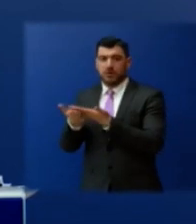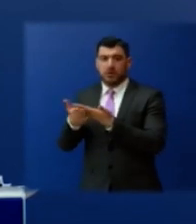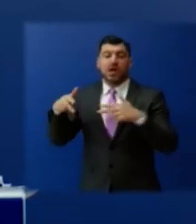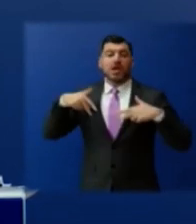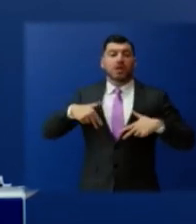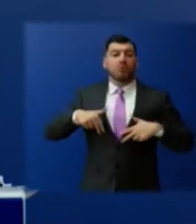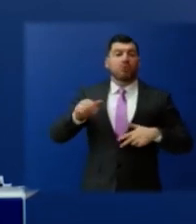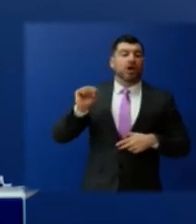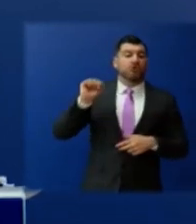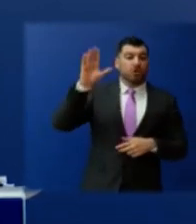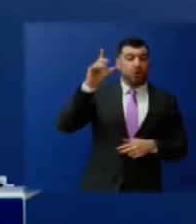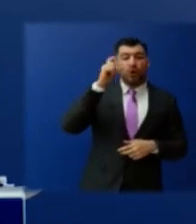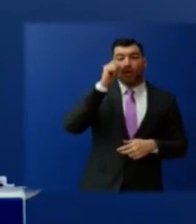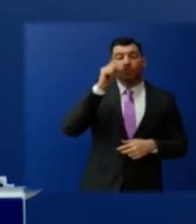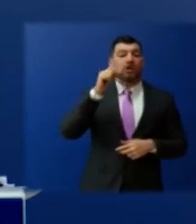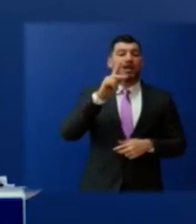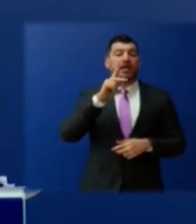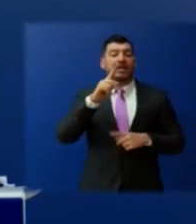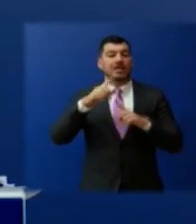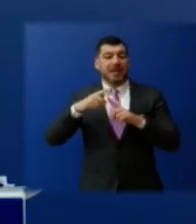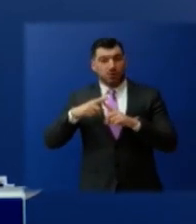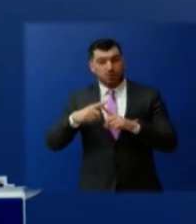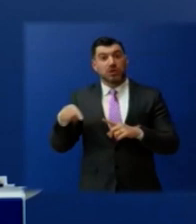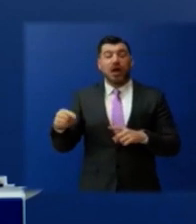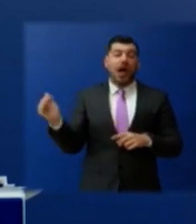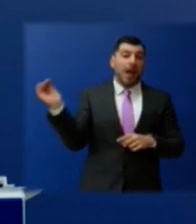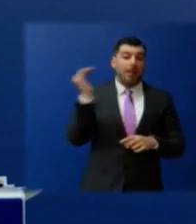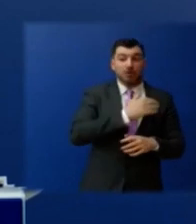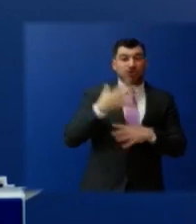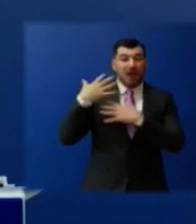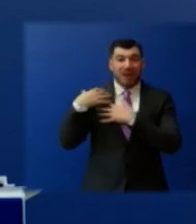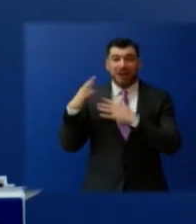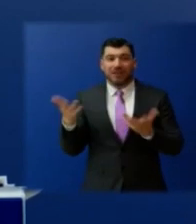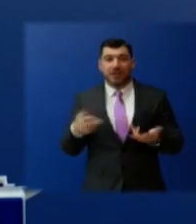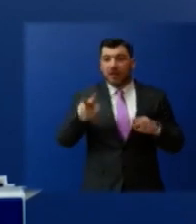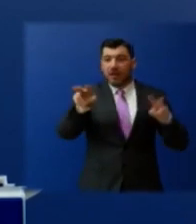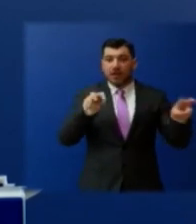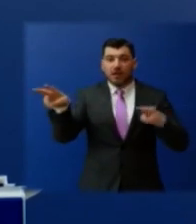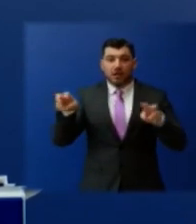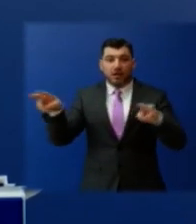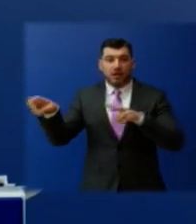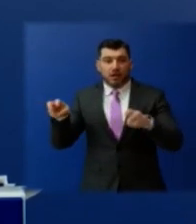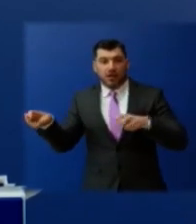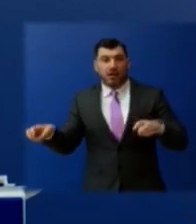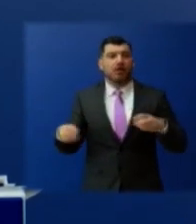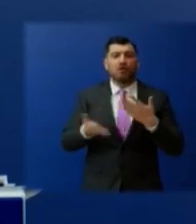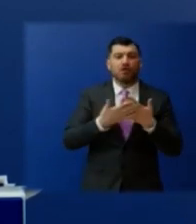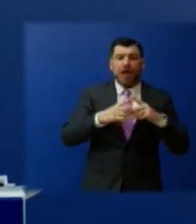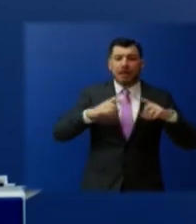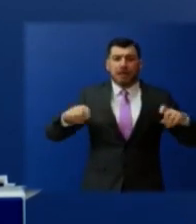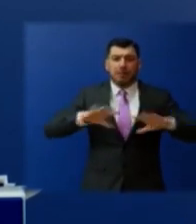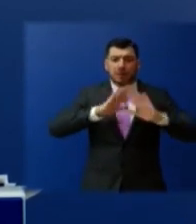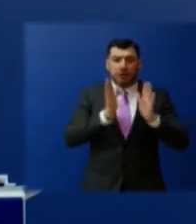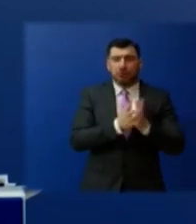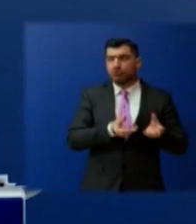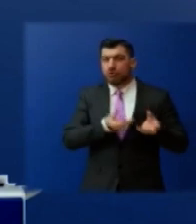Εξωτερικών, ο κ. Κατσανιώτης, ανέλαβε για λογαριασμό της ελληνικής κυβέρνησης το συντονισμό και τη συγκέντρωση, αλλά και την αποστολή της ανθρωπιστικής βοήθειας στις